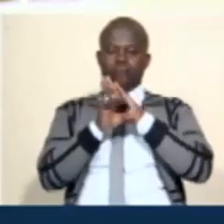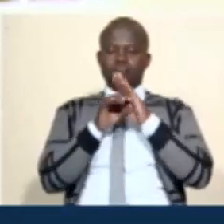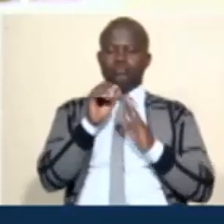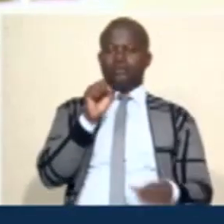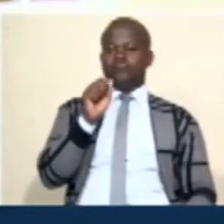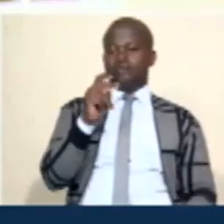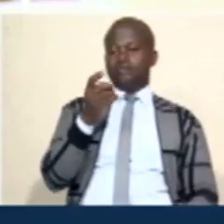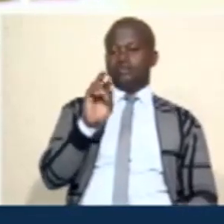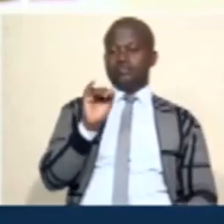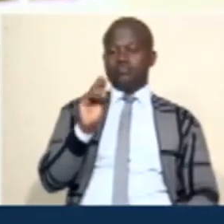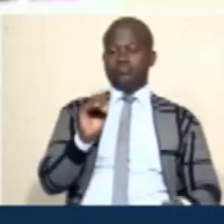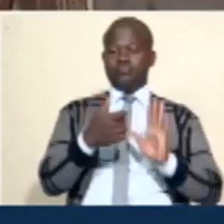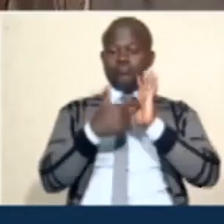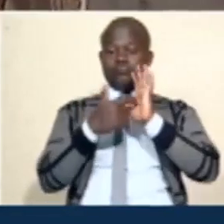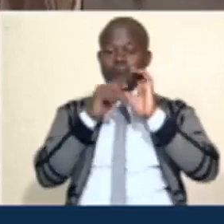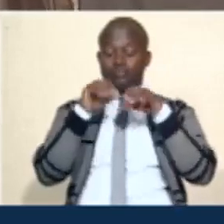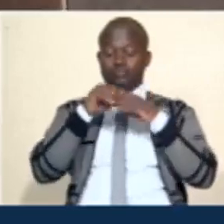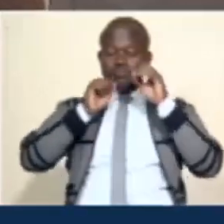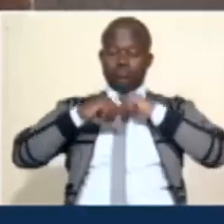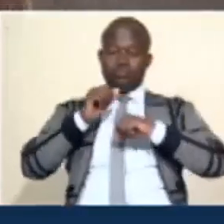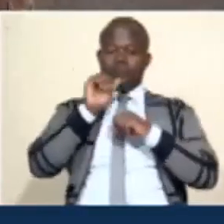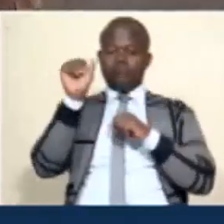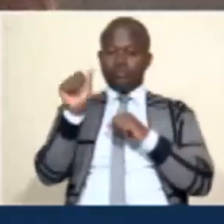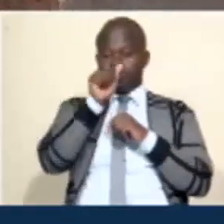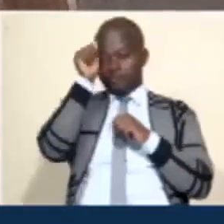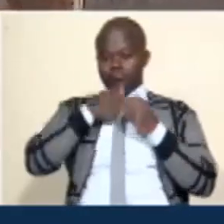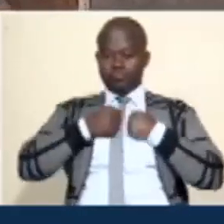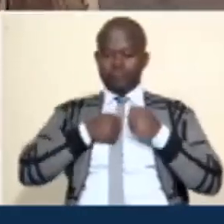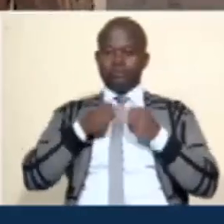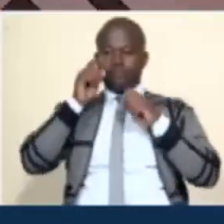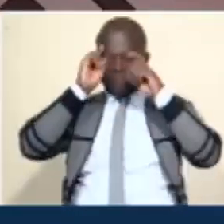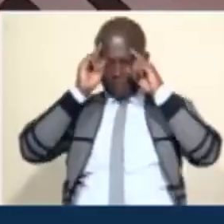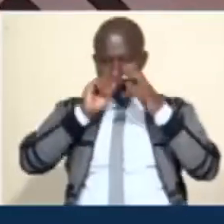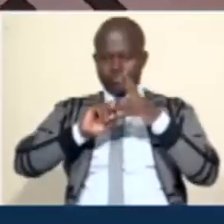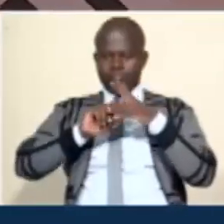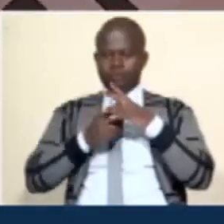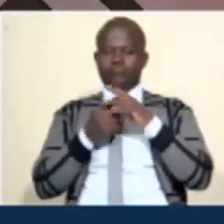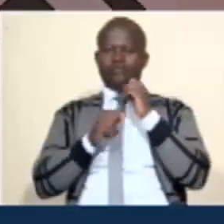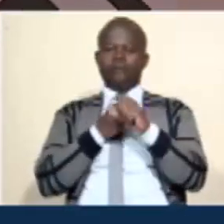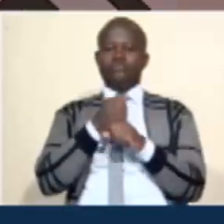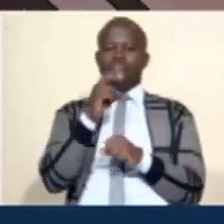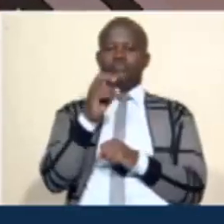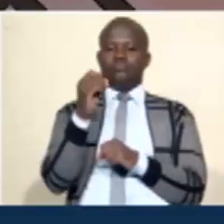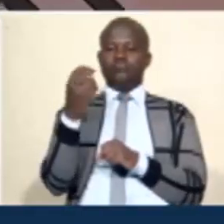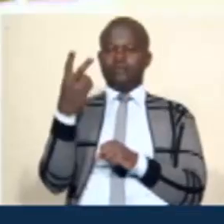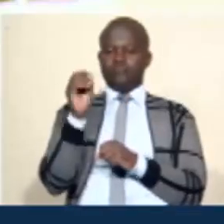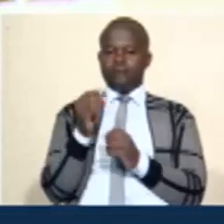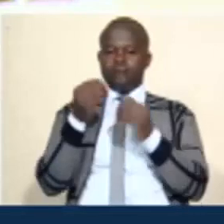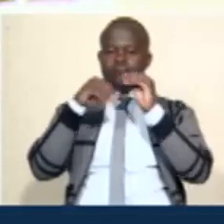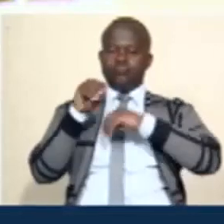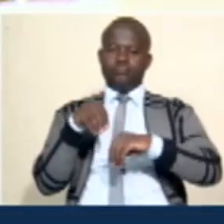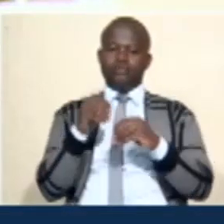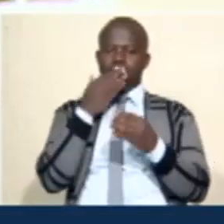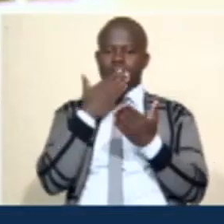Sandrine Umutoni yagaragaje ko kuva marushanwa ya Art Rwanda Ubuhanzi yatangira muri 2020 yatanze umusaruro mwiza We have